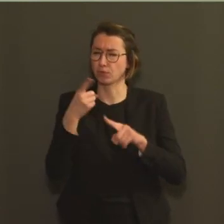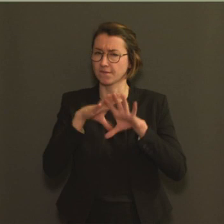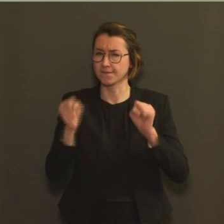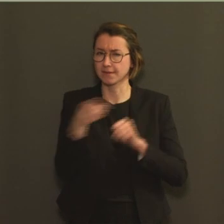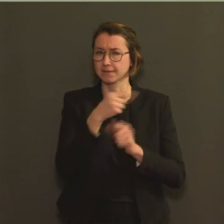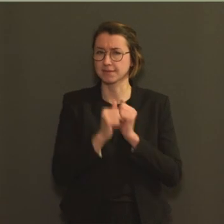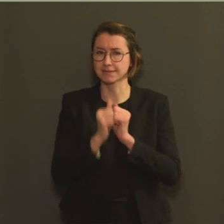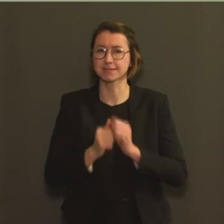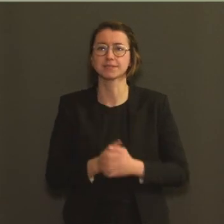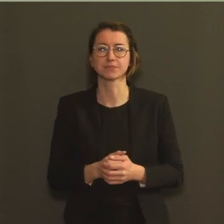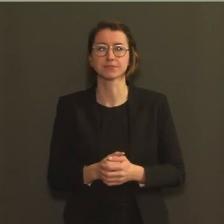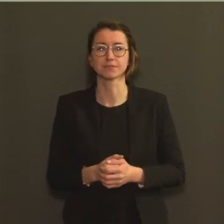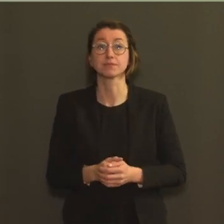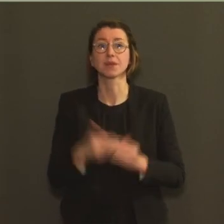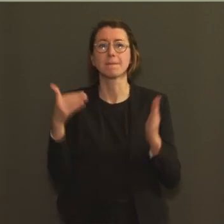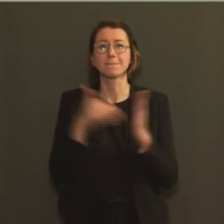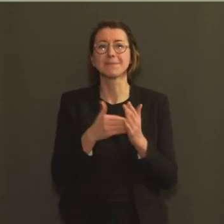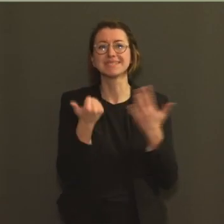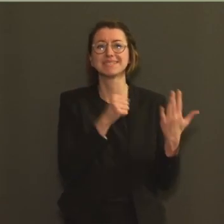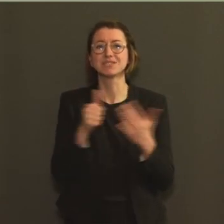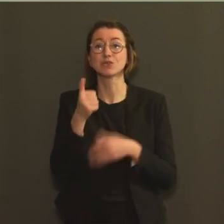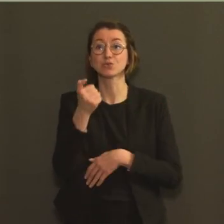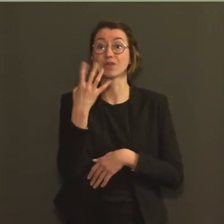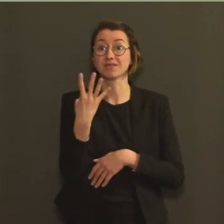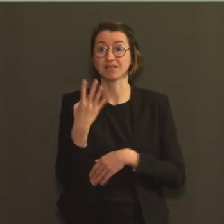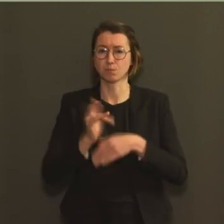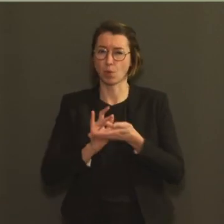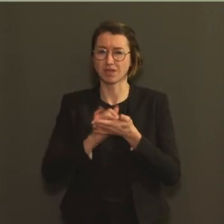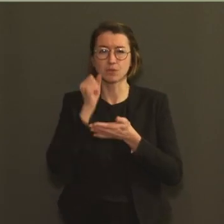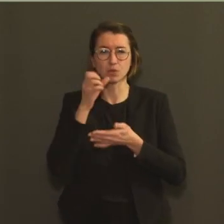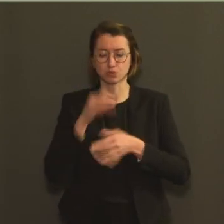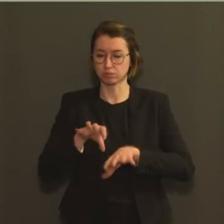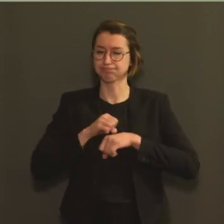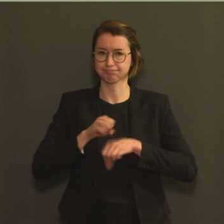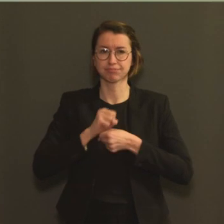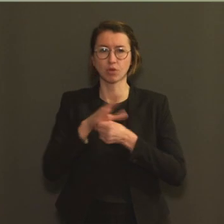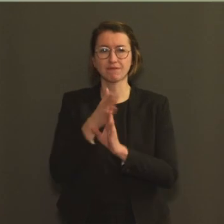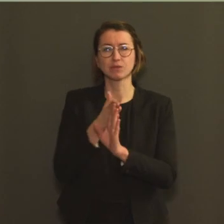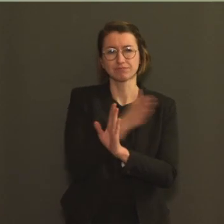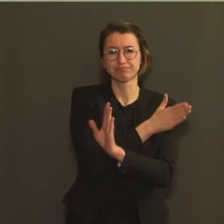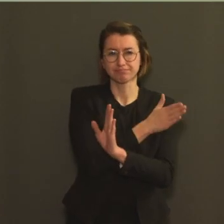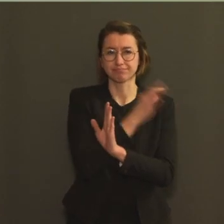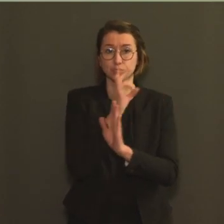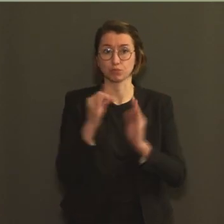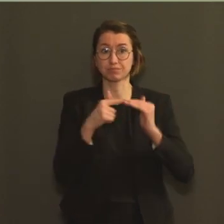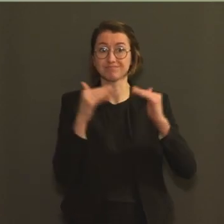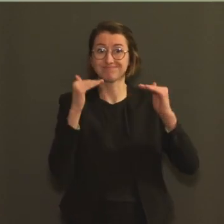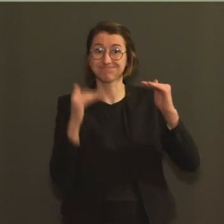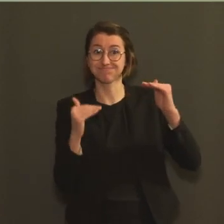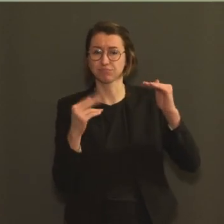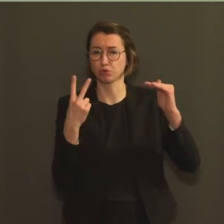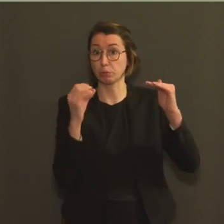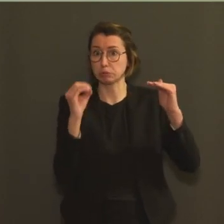1664 nouvelles infections. C'est donc toujours une diminution, mais qui est maintenant limitée à 2%. On a